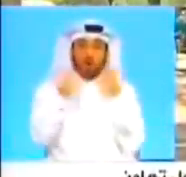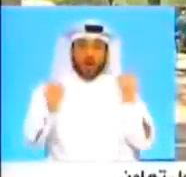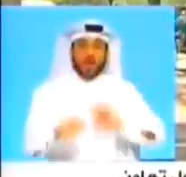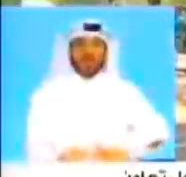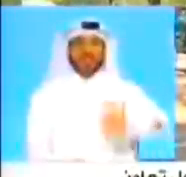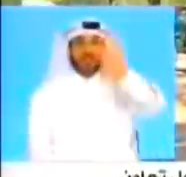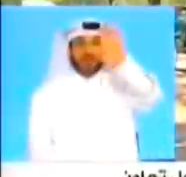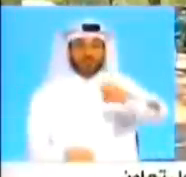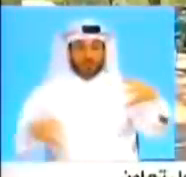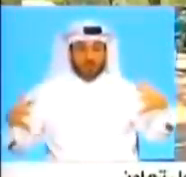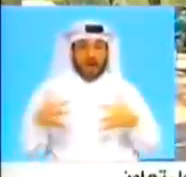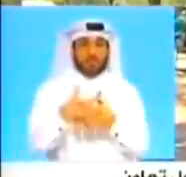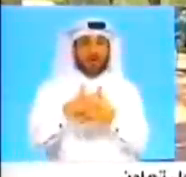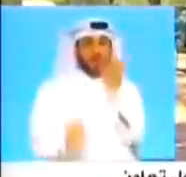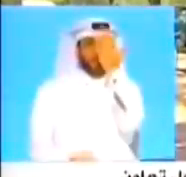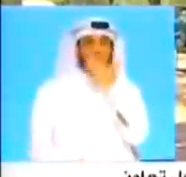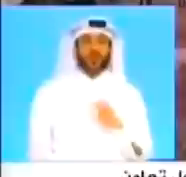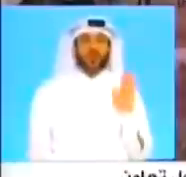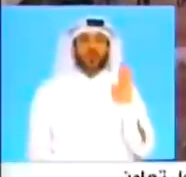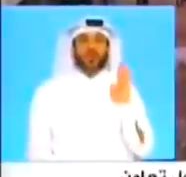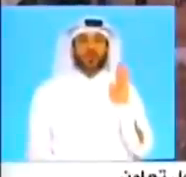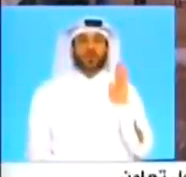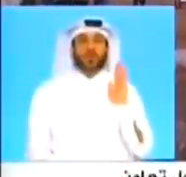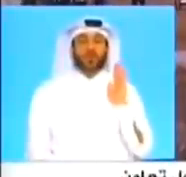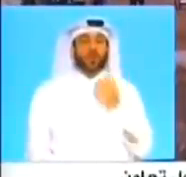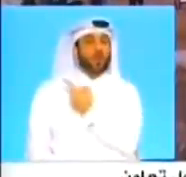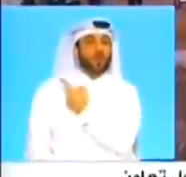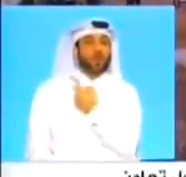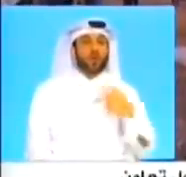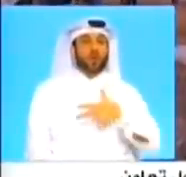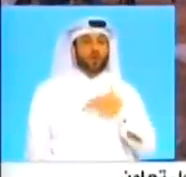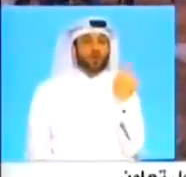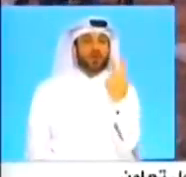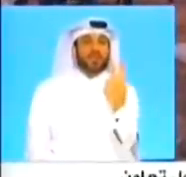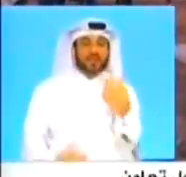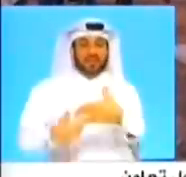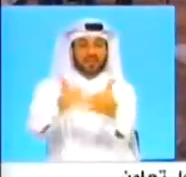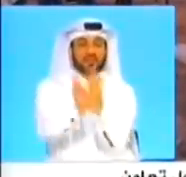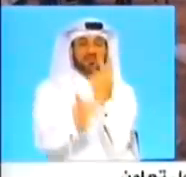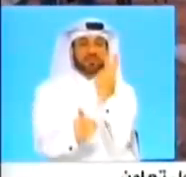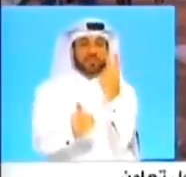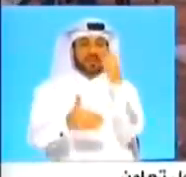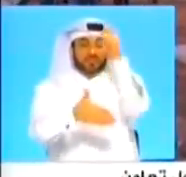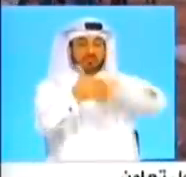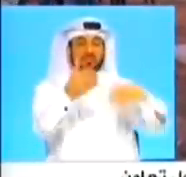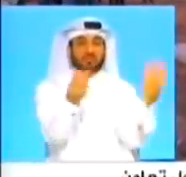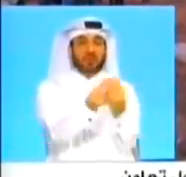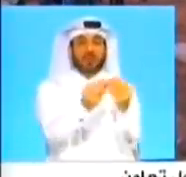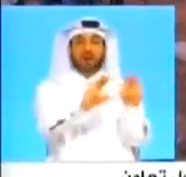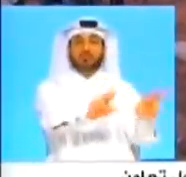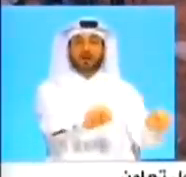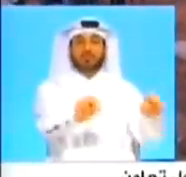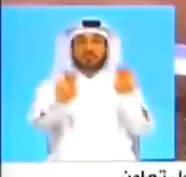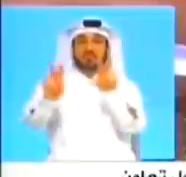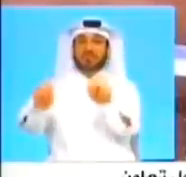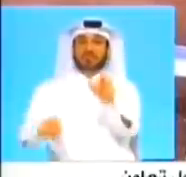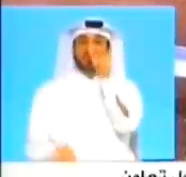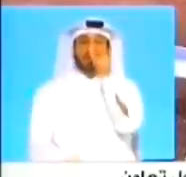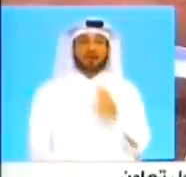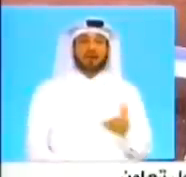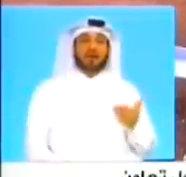شمالا وجنوبا، وبالتالي هو اتفاق ثنائي وربما يجري عليه ما جرى لاتفاق